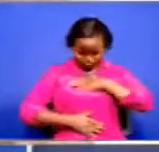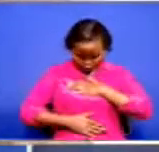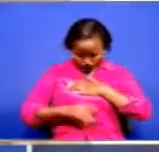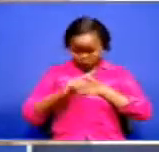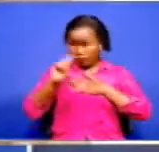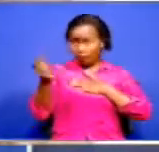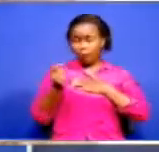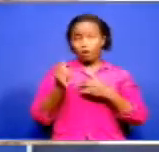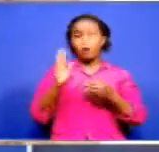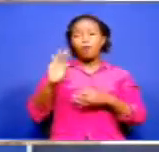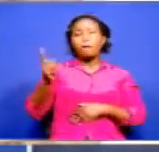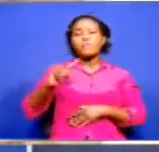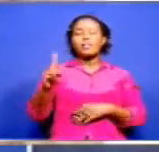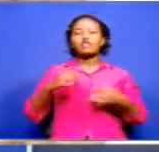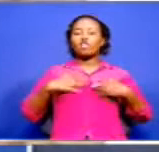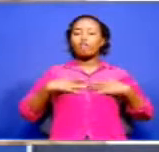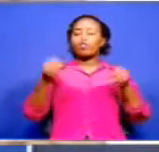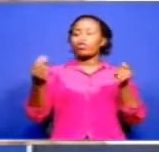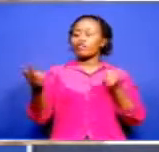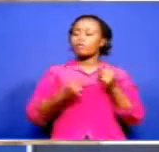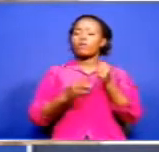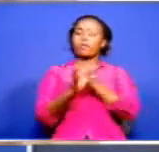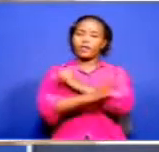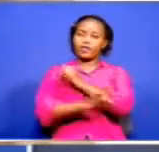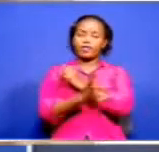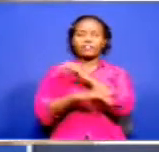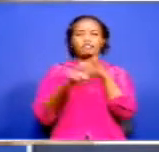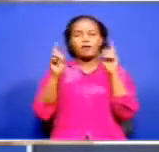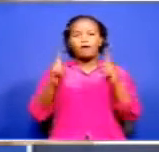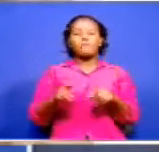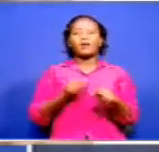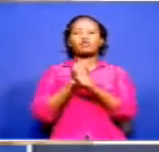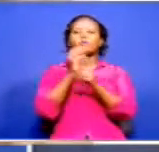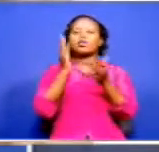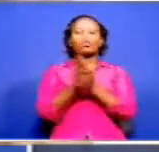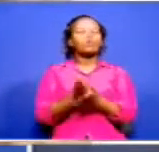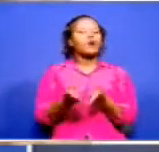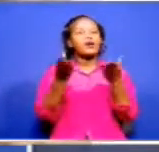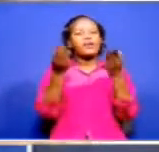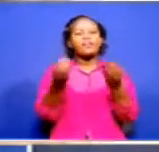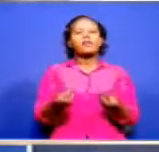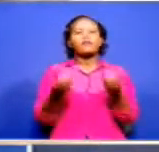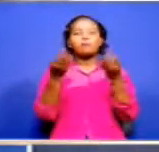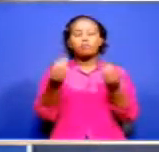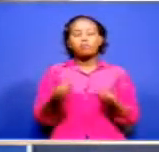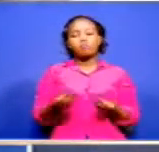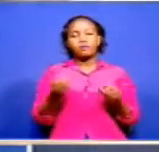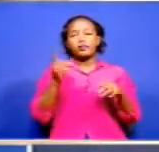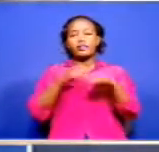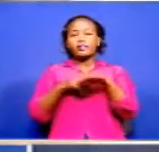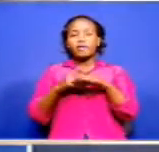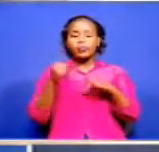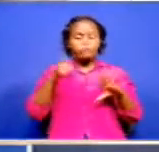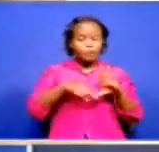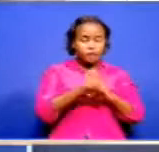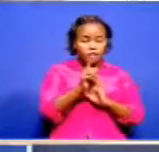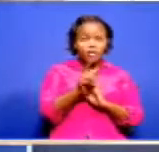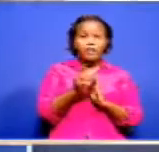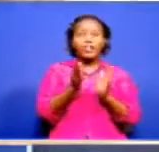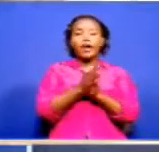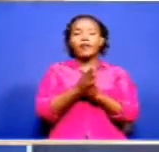wa afya kukaa na kuangalia kurahisisha mfumo wa kuingia